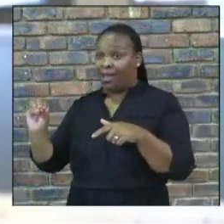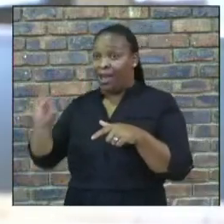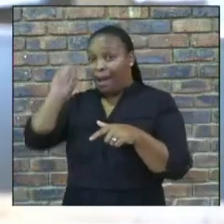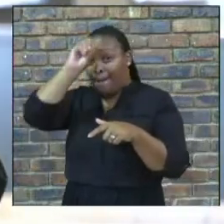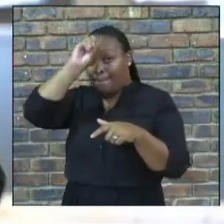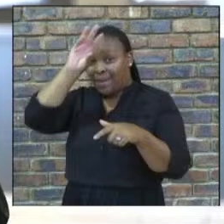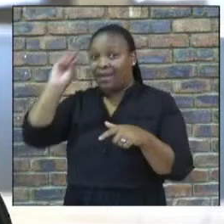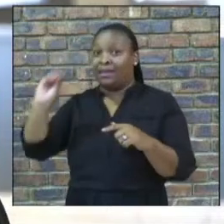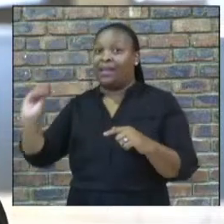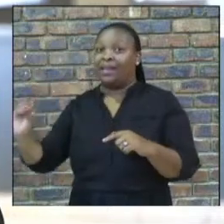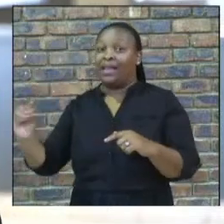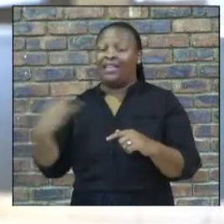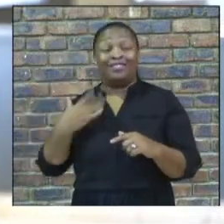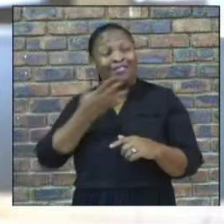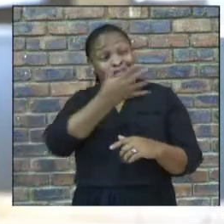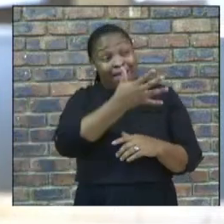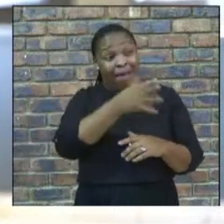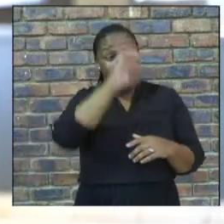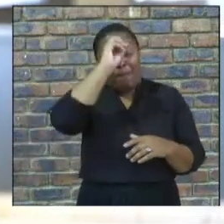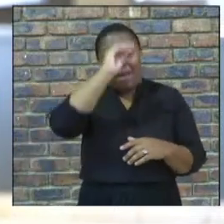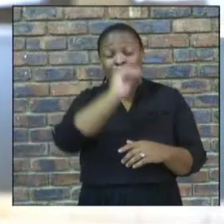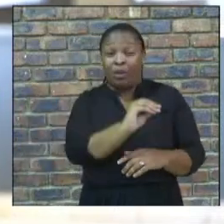Kunemayini khona la eduze enyonga,